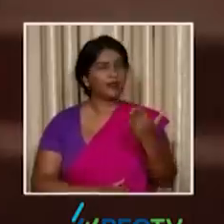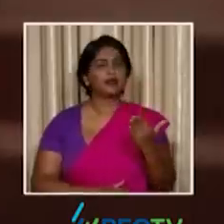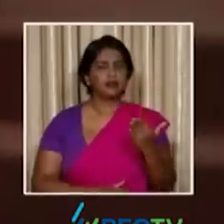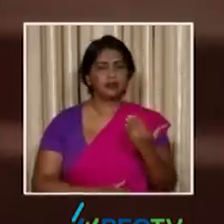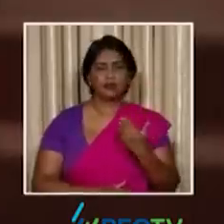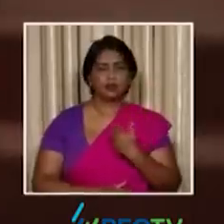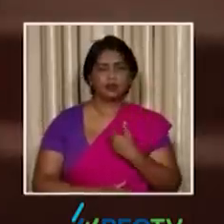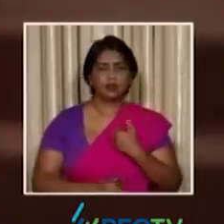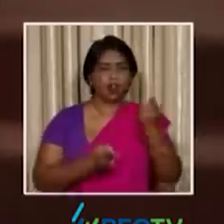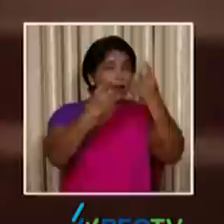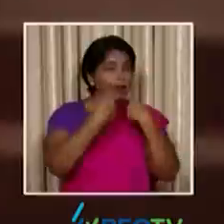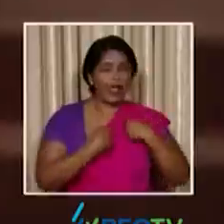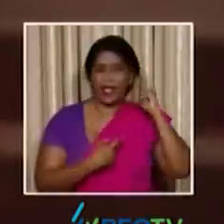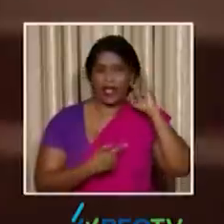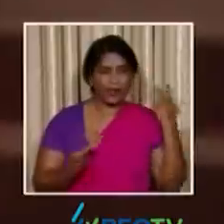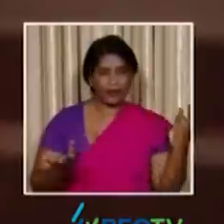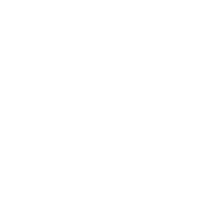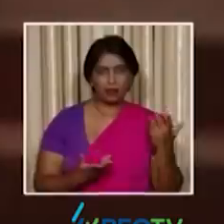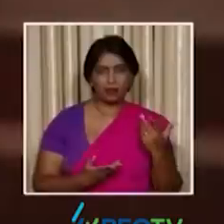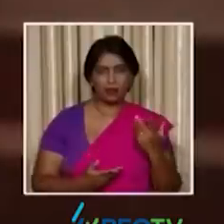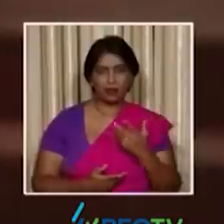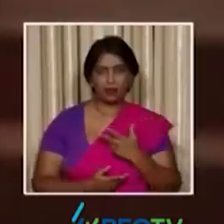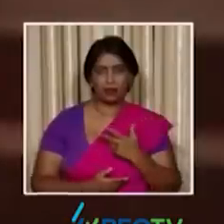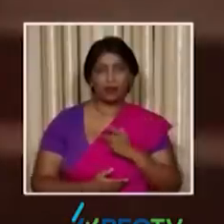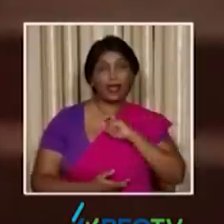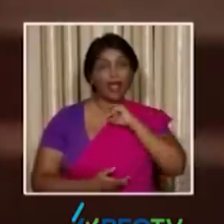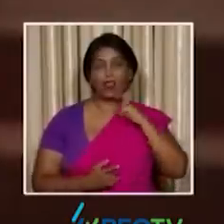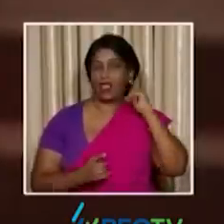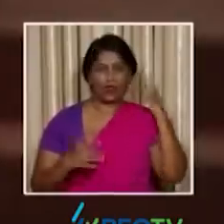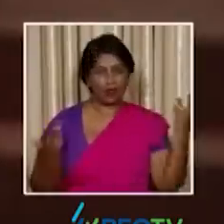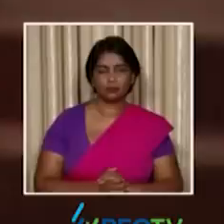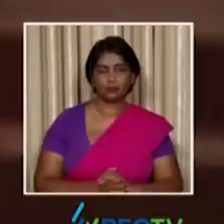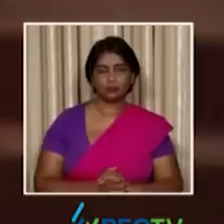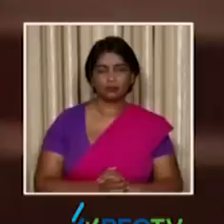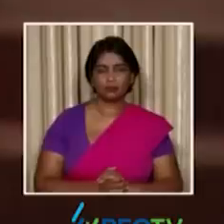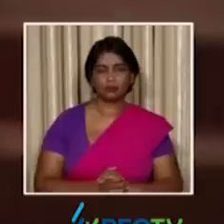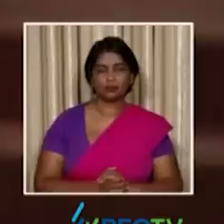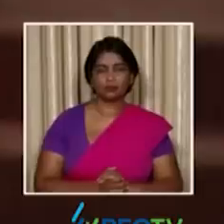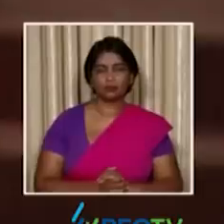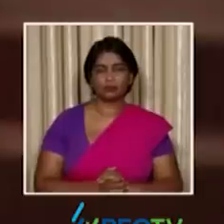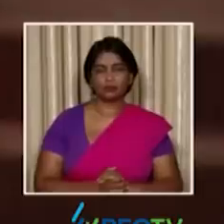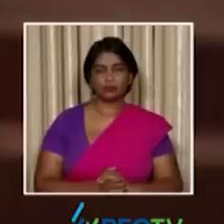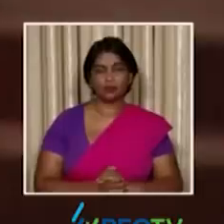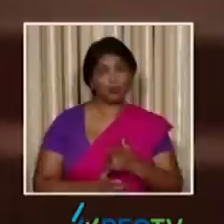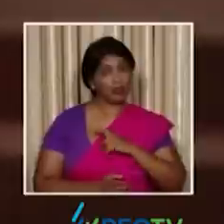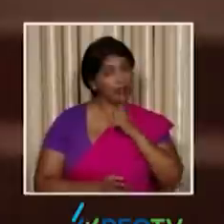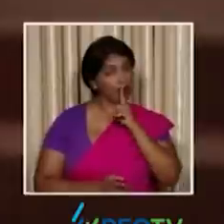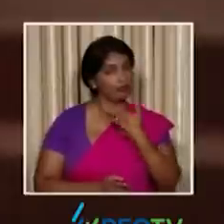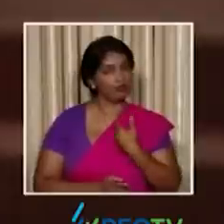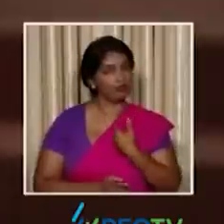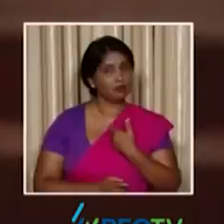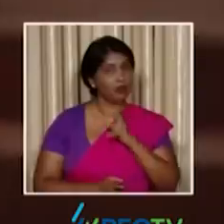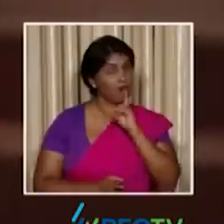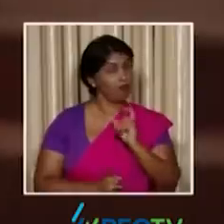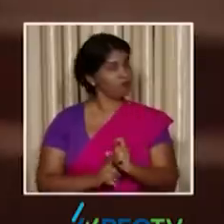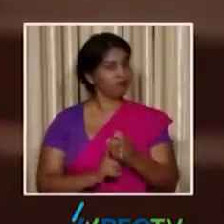මට මේ හැමෝම කියන දේ ඇහෙන්නේ නැහනේ. කතා කරනකොට ඇහෙනවා. උඩු බුරනකොට ඇහෙන්නේ නැහැ. ඒක තේරෙන්නේ නැහනේ. ඉතින් මගේ කට උස ගත්තොත් මගේ කපාචන